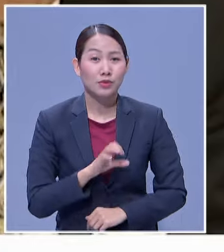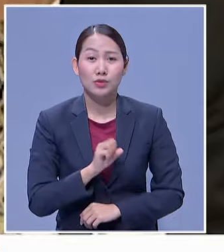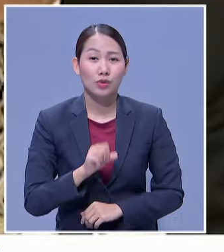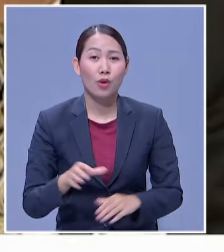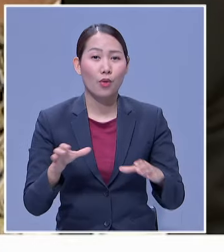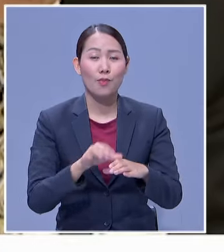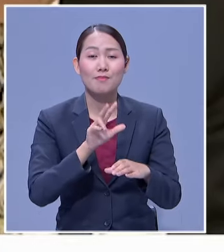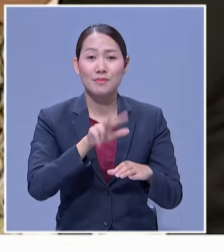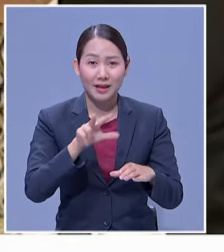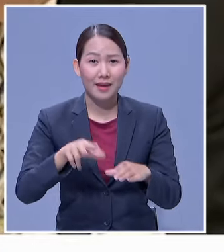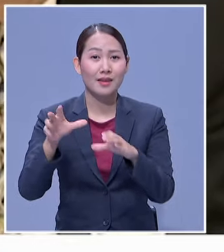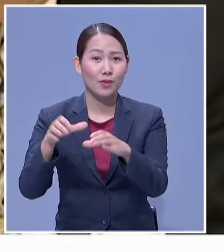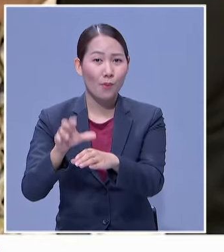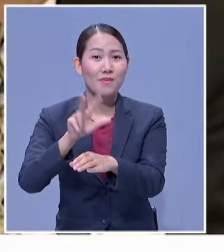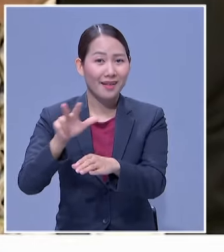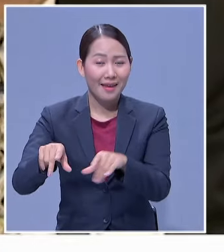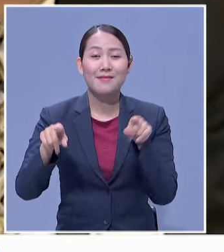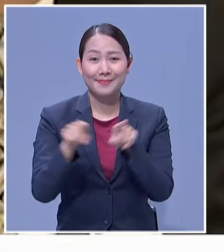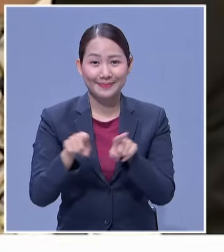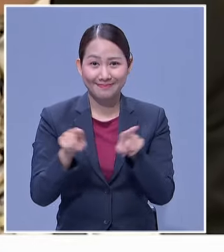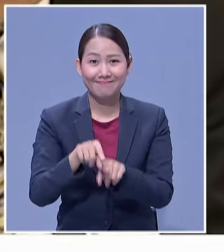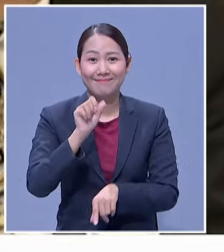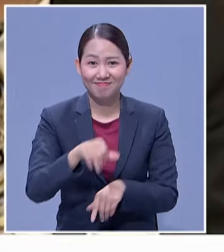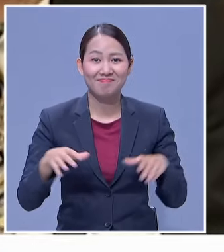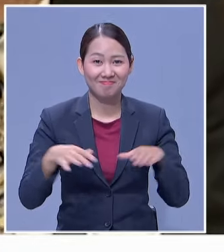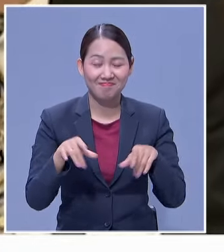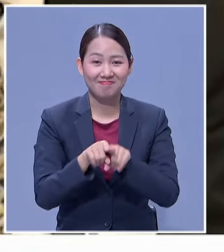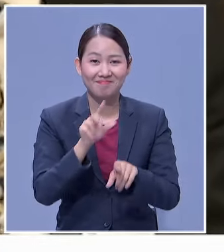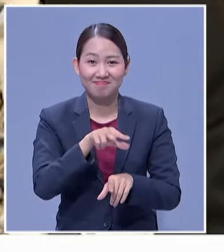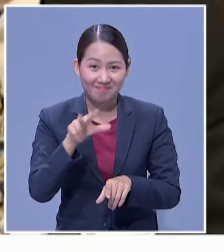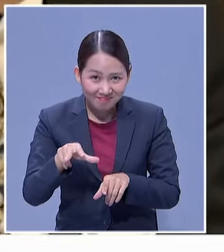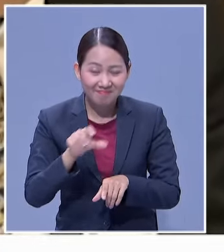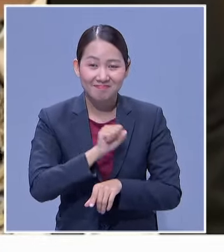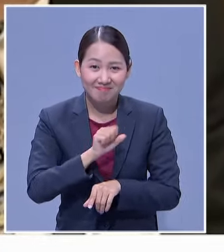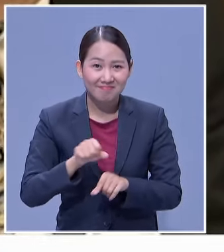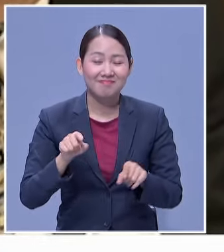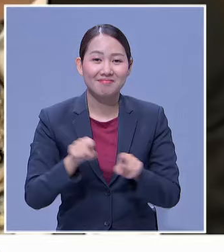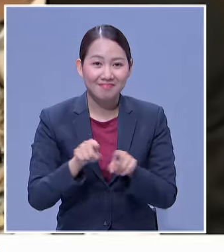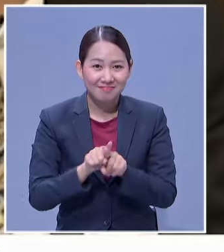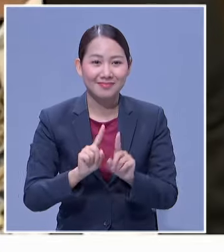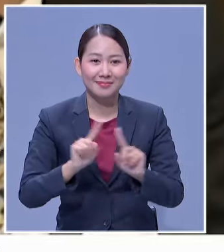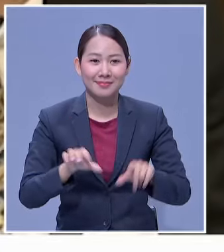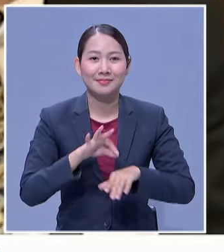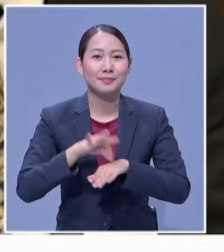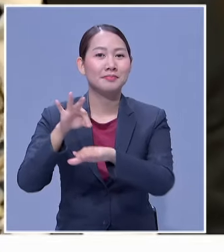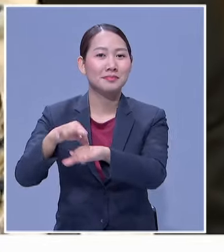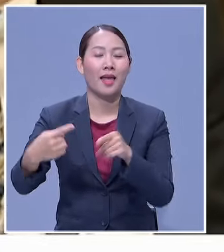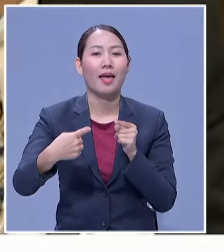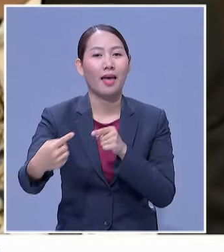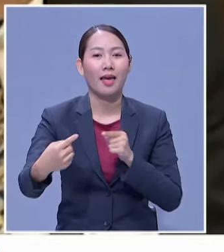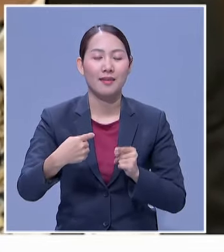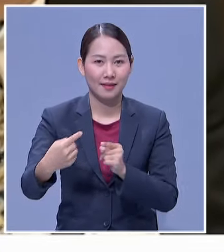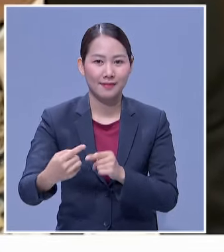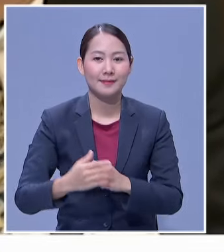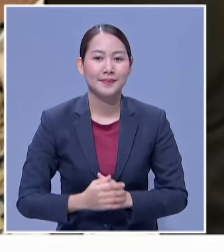สภาคนที่ 1ซึ่งมาจากพรรคเดียวกันคือพรรคเพื่อไทยคราวนี้ถ้าเราย้อนเหตุการณ์กลับไปก่อนหน้านี้ก่อนจะเกิดคลิปเหตุการณ์นี้นะ